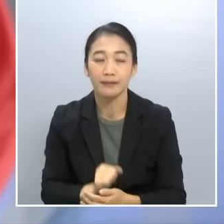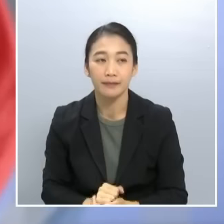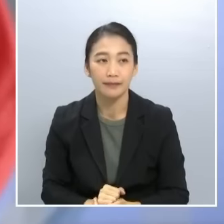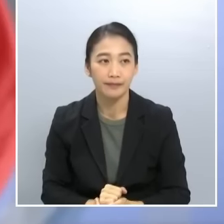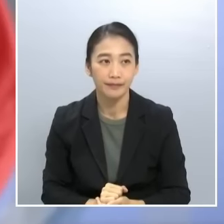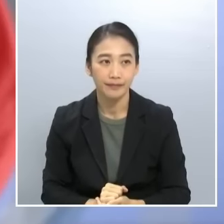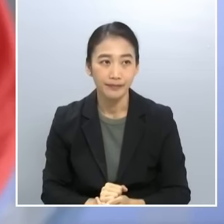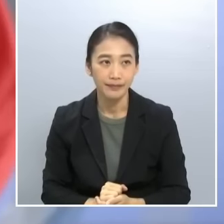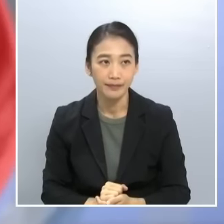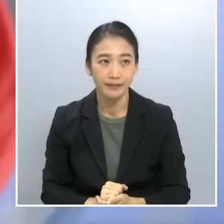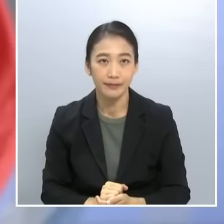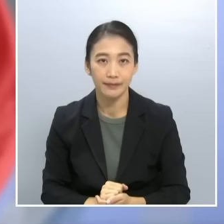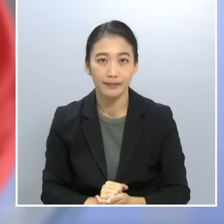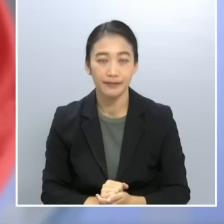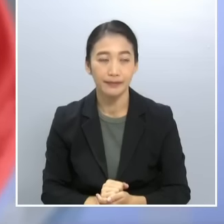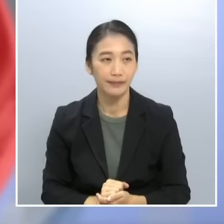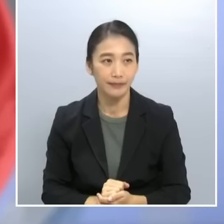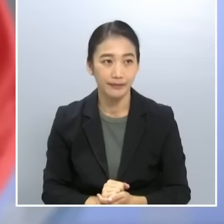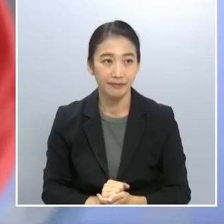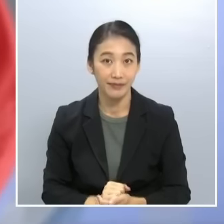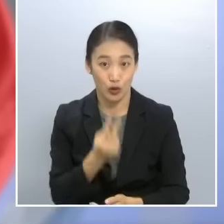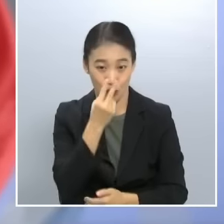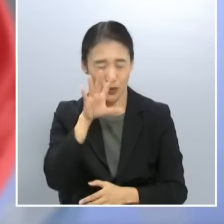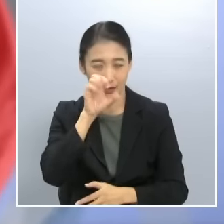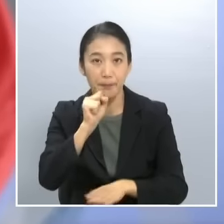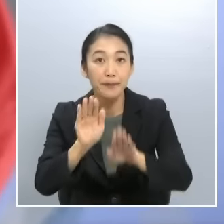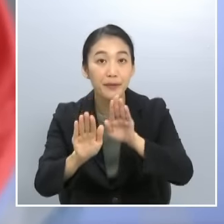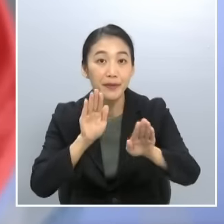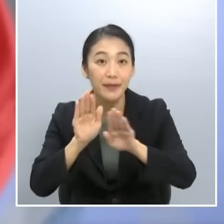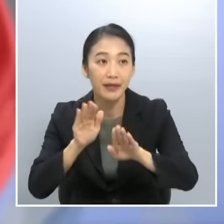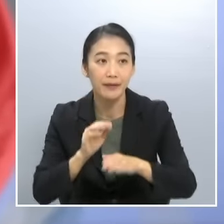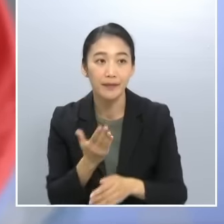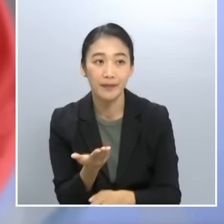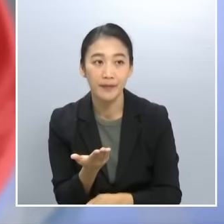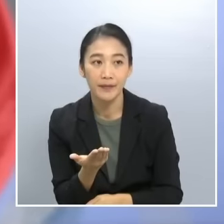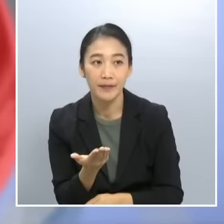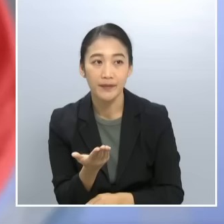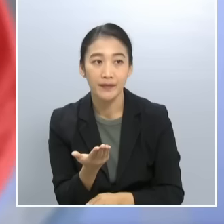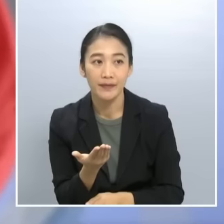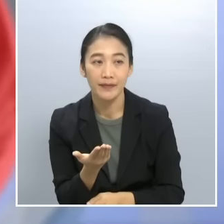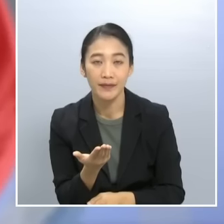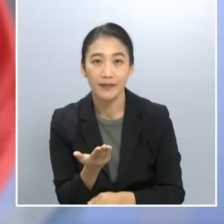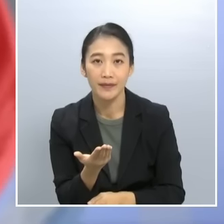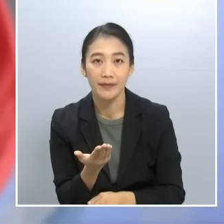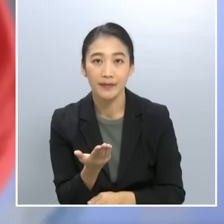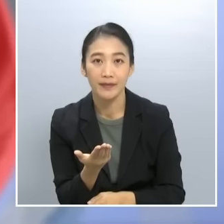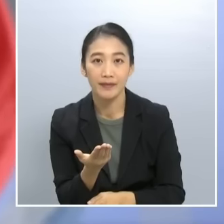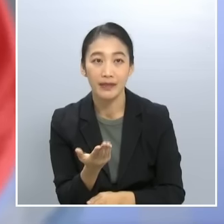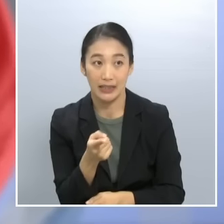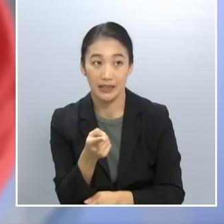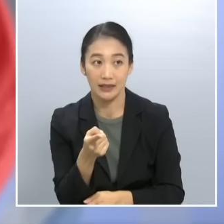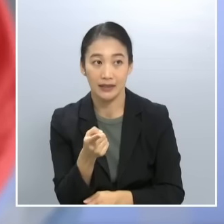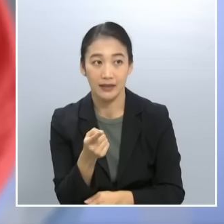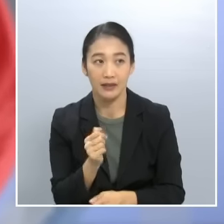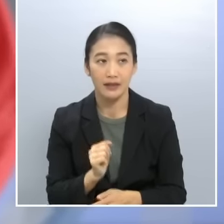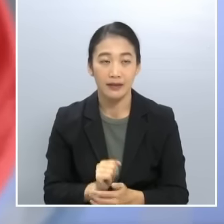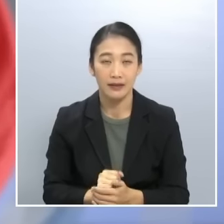ออกอ่ะตอนเข้าตอนอันนี้ตอนเข้านะให้ดูเปรียบเทียบให้ดูอันเนี้ยน่าสังเกตมากอันนี้ตอนออกนะอันนี้ตอนออก